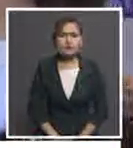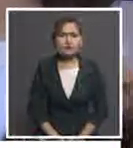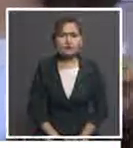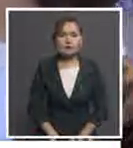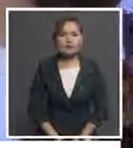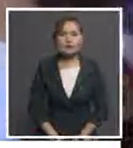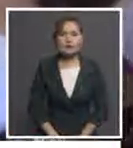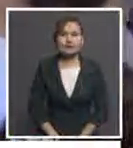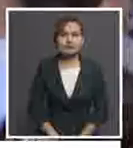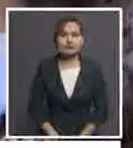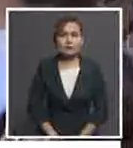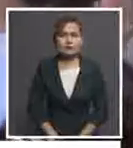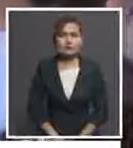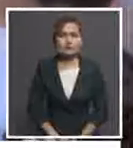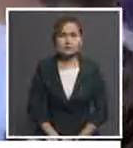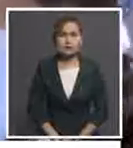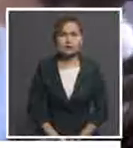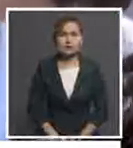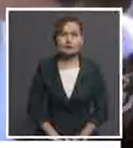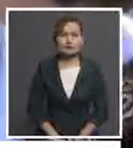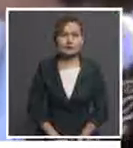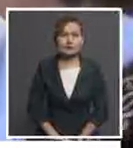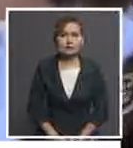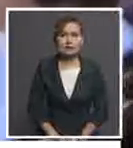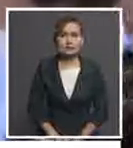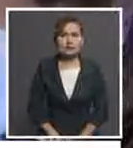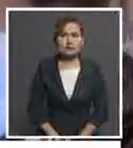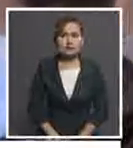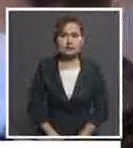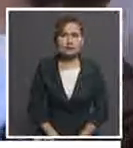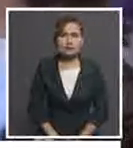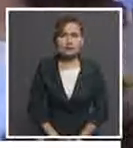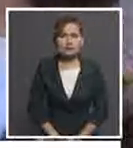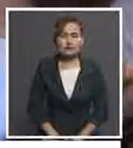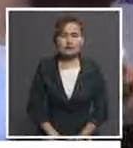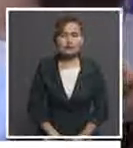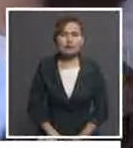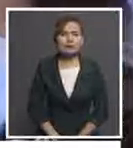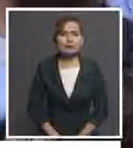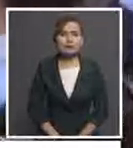Наурыз айдың қасымы, бақыт байы қатымы, жәрі жылдың